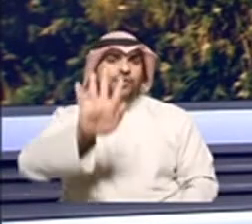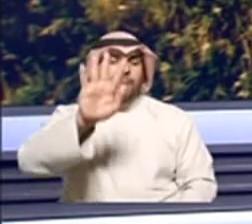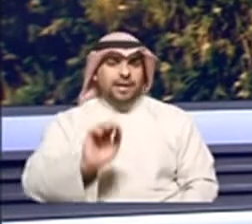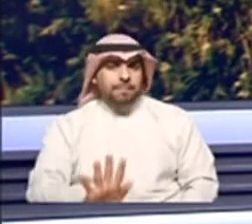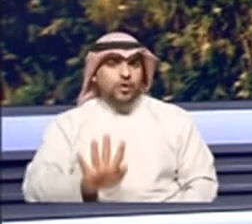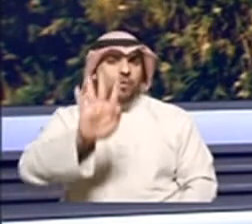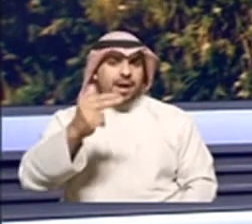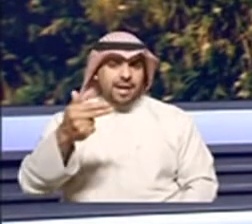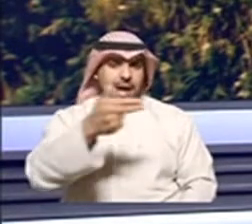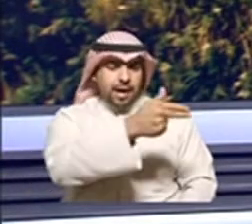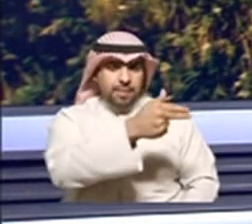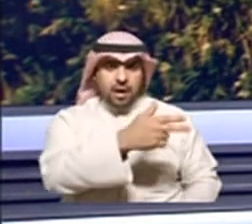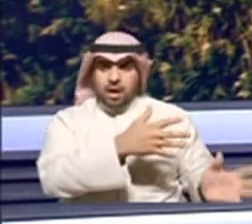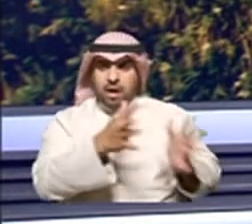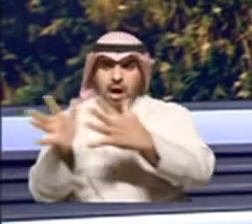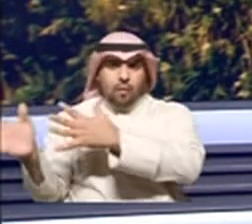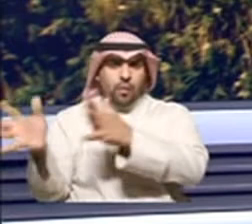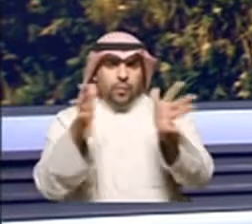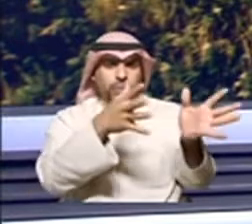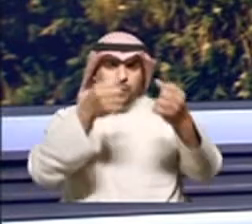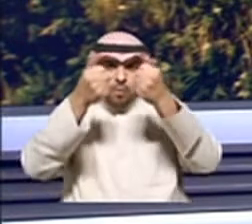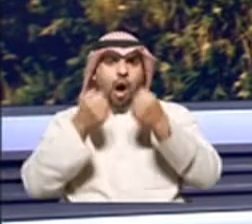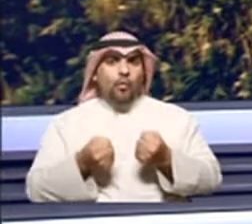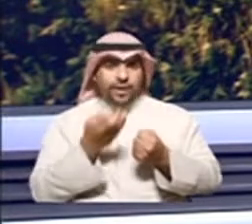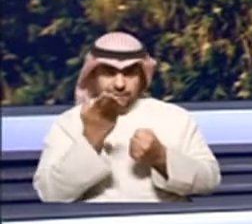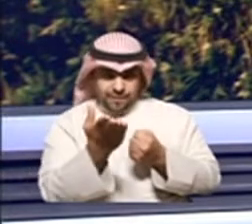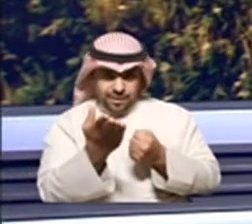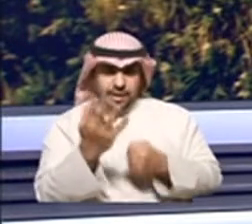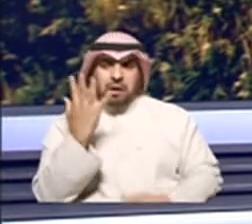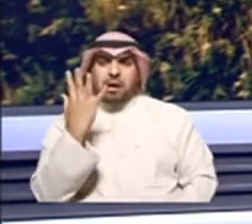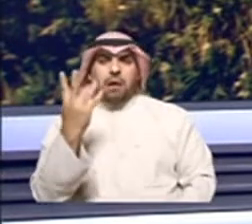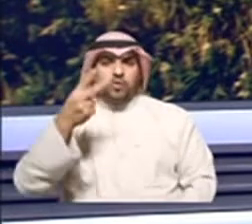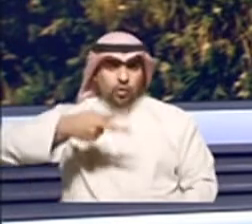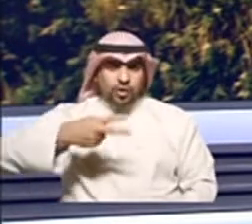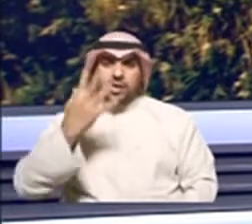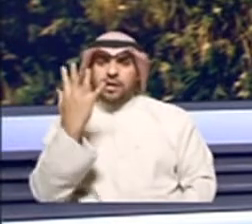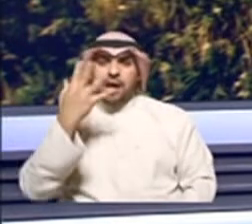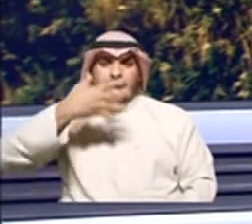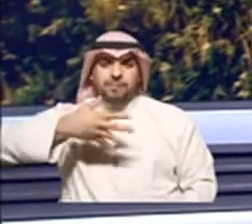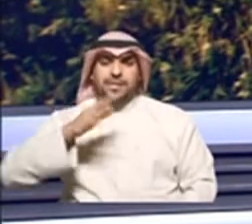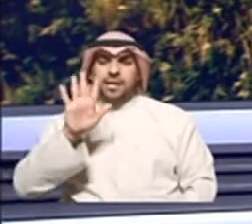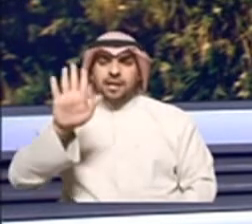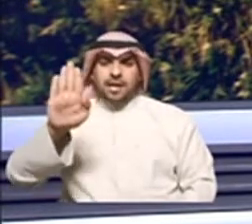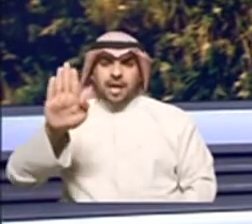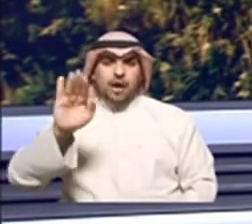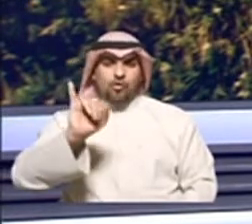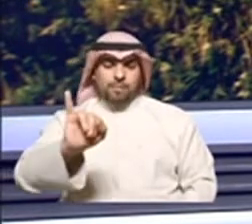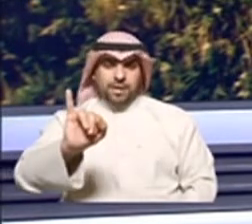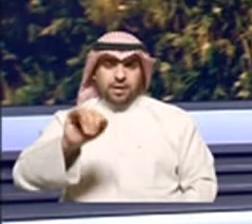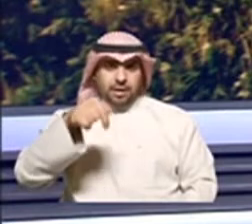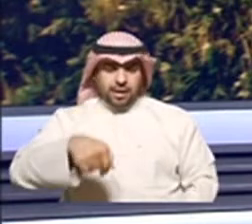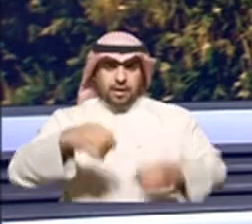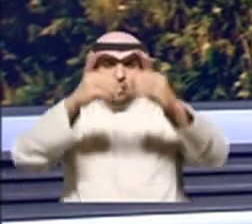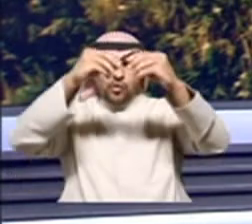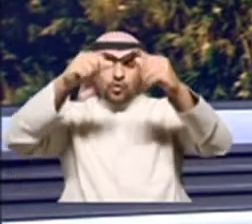تكون نشطة بين الحين والآخر، تصل سرعتها إلى 50 كيلومتر في الساعة، من 25 إلى 50 كيلومتر في الساعة. أيضا فرص الغبار راح تكون واردة 25